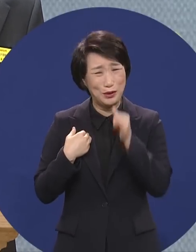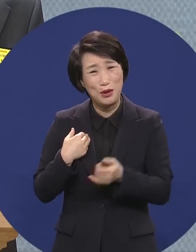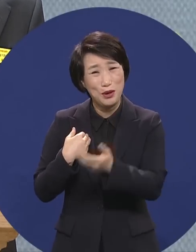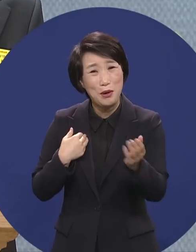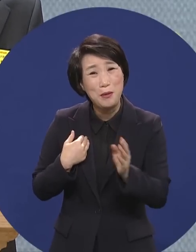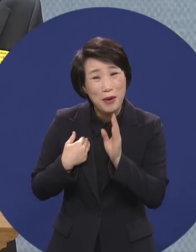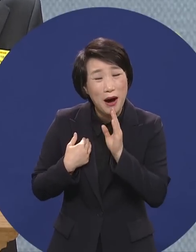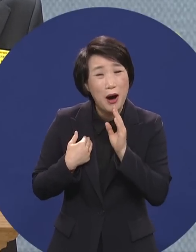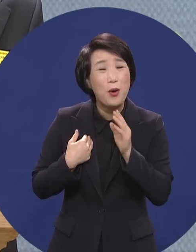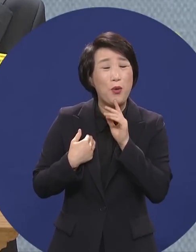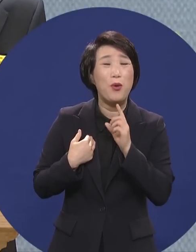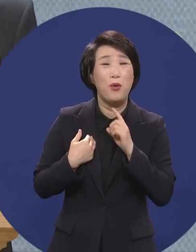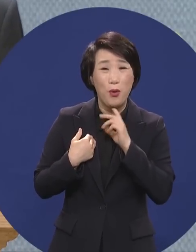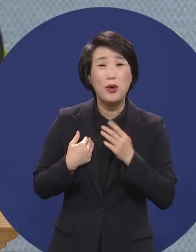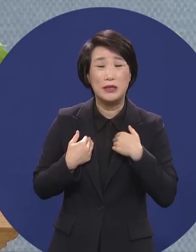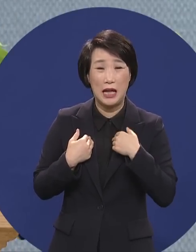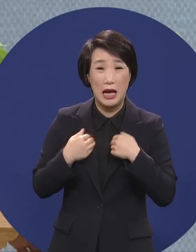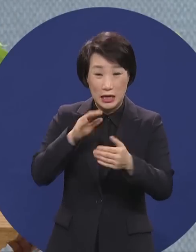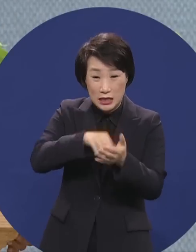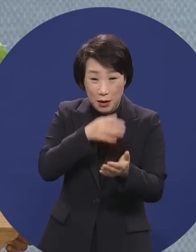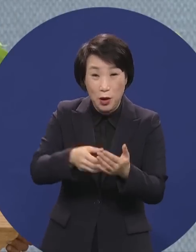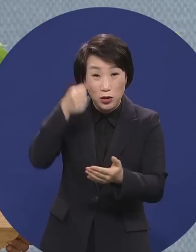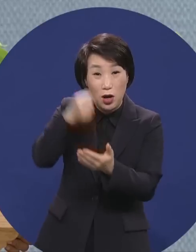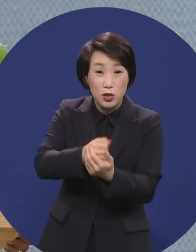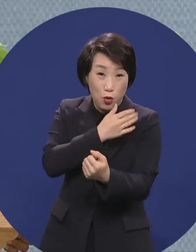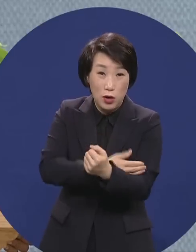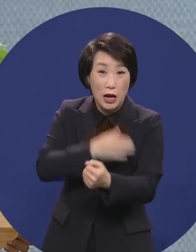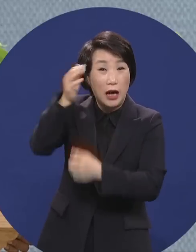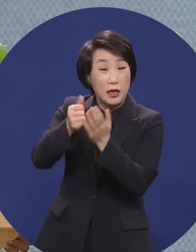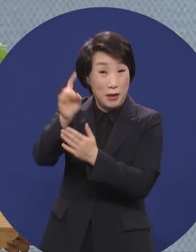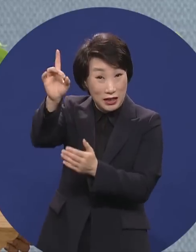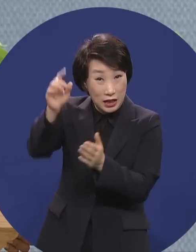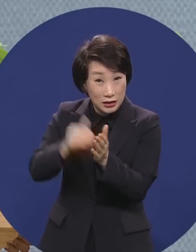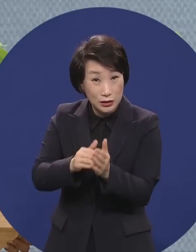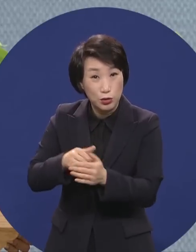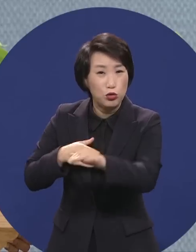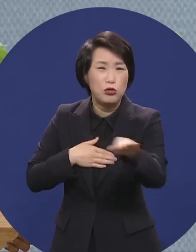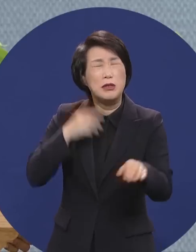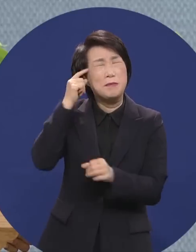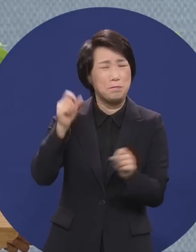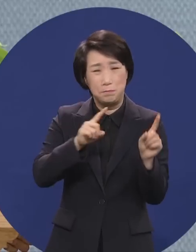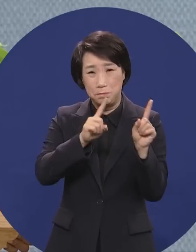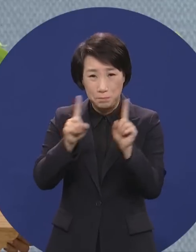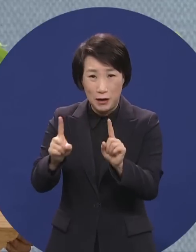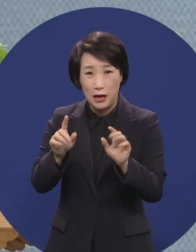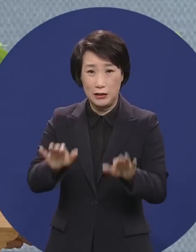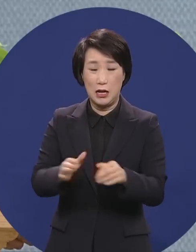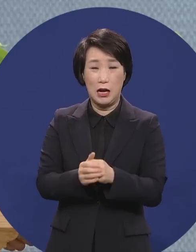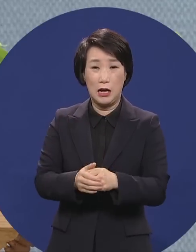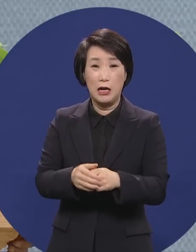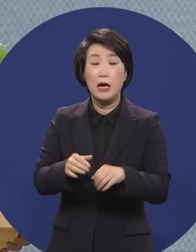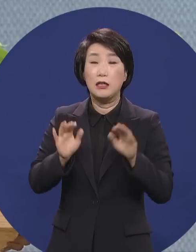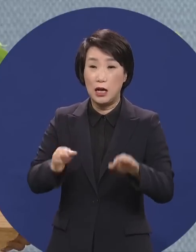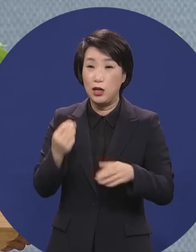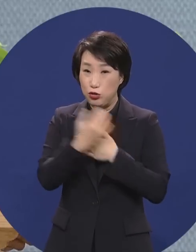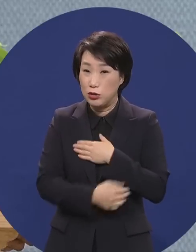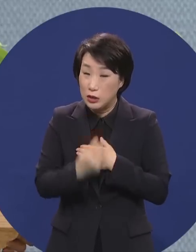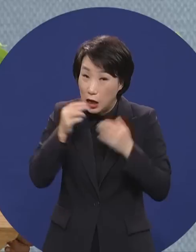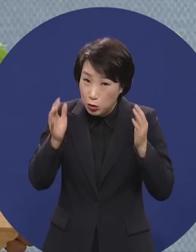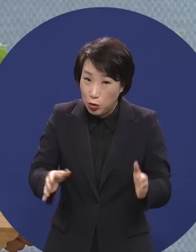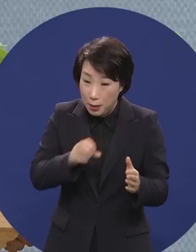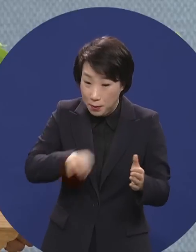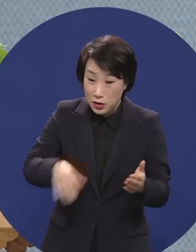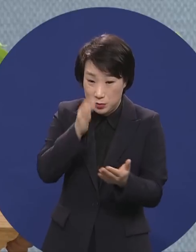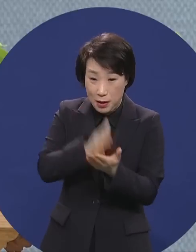내 시간표를 가지신 분은 하나님밖에 없으시다 이 말이요. 정신 바짝 차려서 그 시간에 놓치지